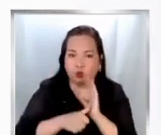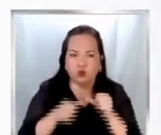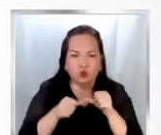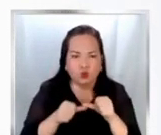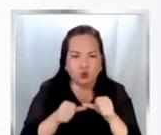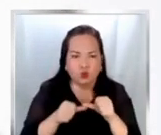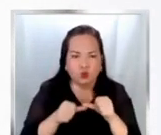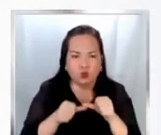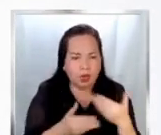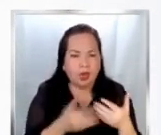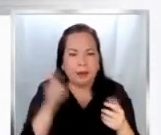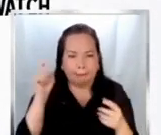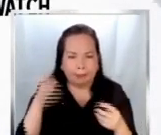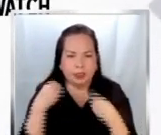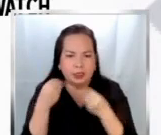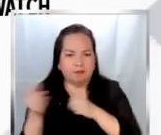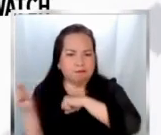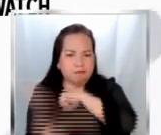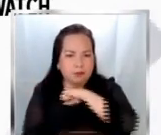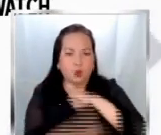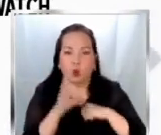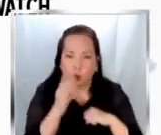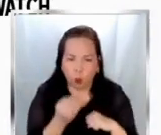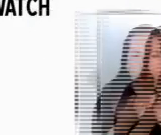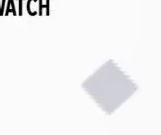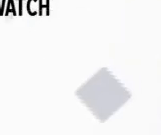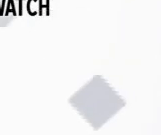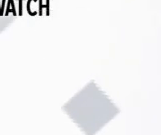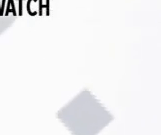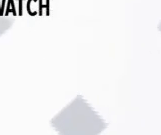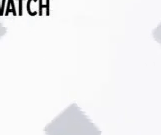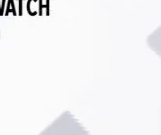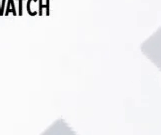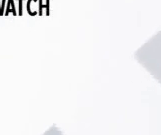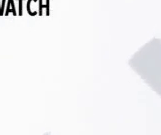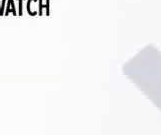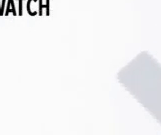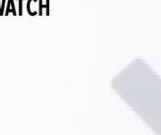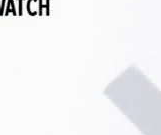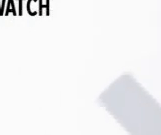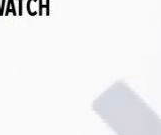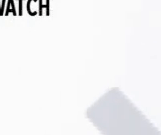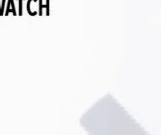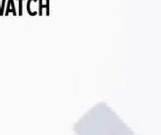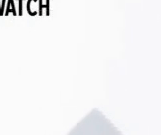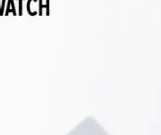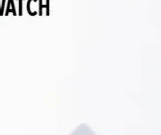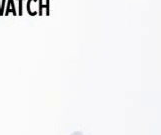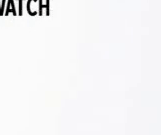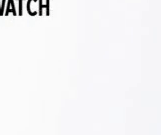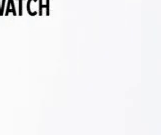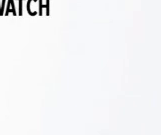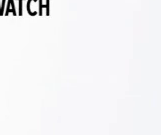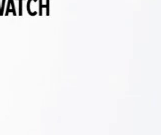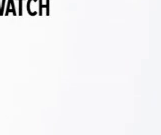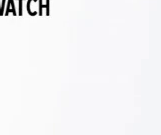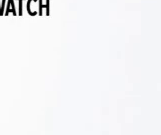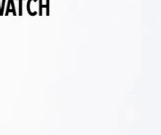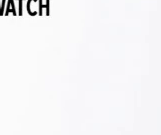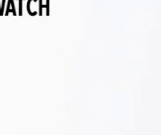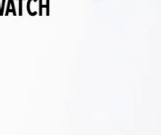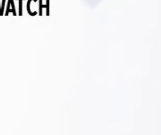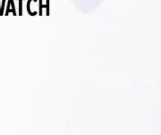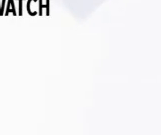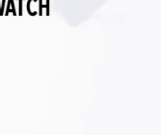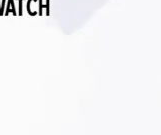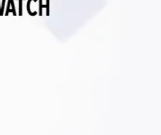ang mga sangkot. Sabi naman ng grupong Human Rights Watch, dapat daw tuparin ng DOJ ang mga rekomendasyon nito at siguruhing bukas